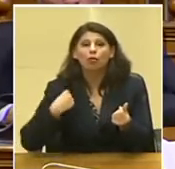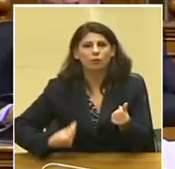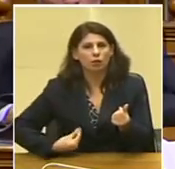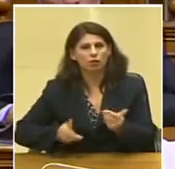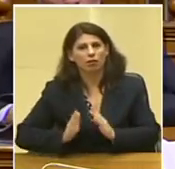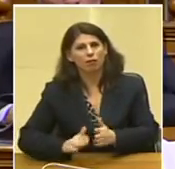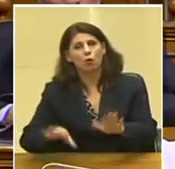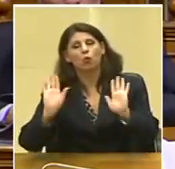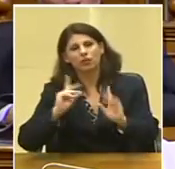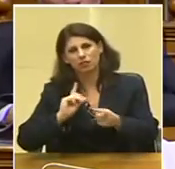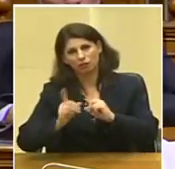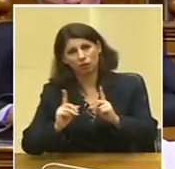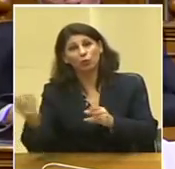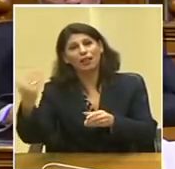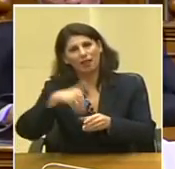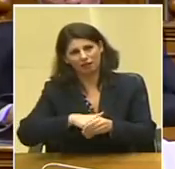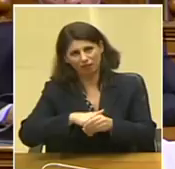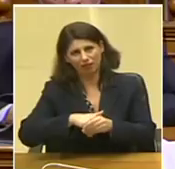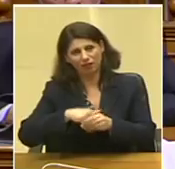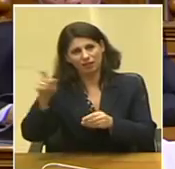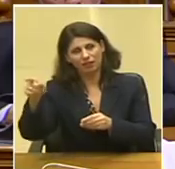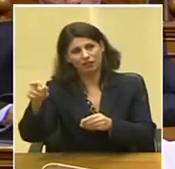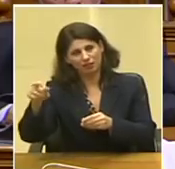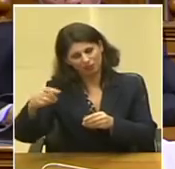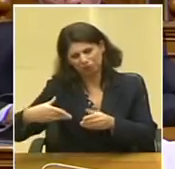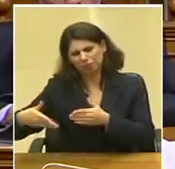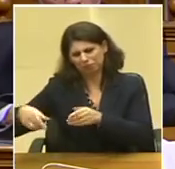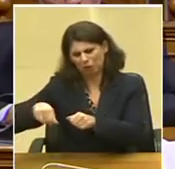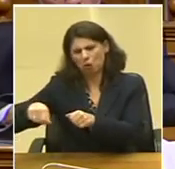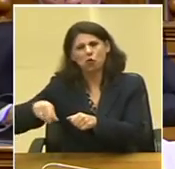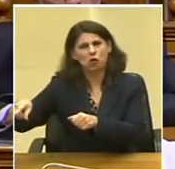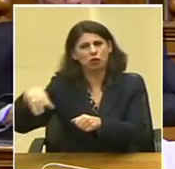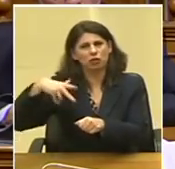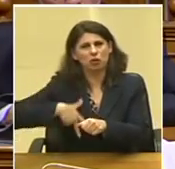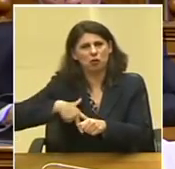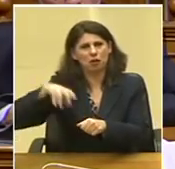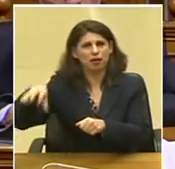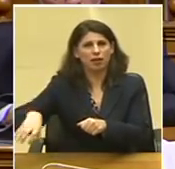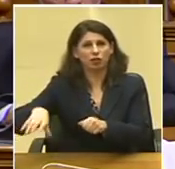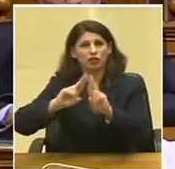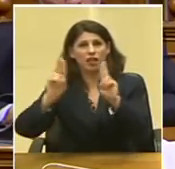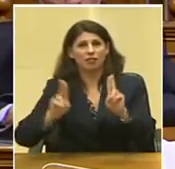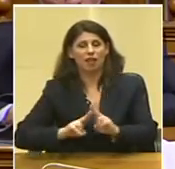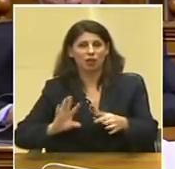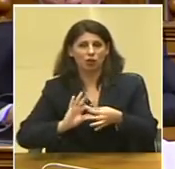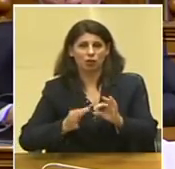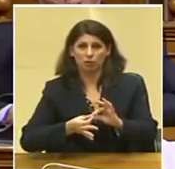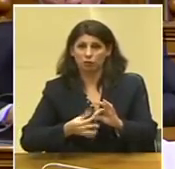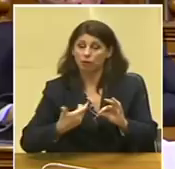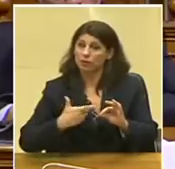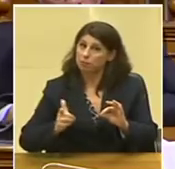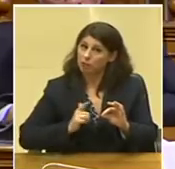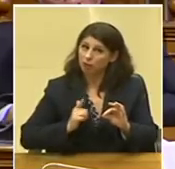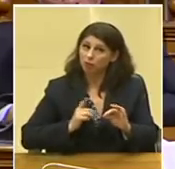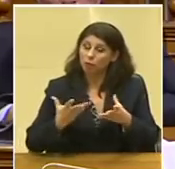ούτε η Συμφωνία, ούτε η ένταξη της γειτονικής χώρας σε διεθνείς οργανισμούς. Εμείς λοιπόν περιμένουμε με πολύ